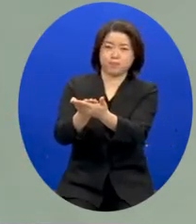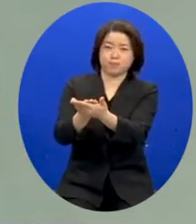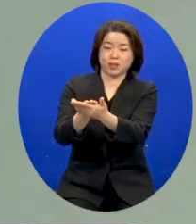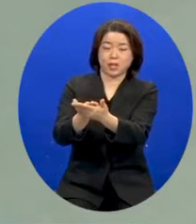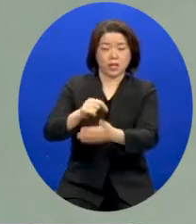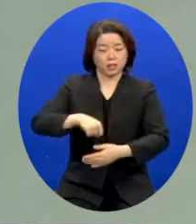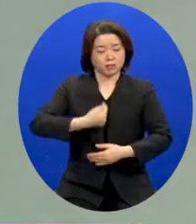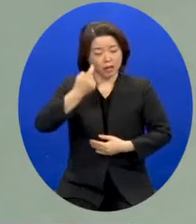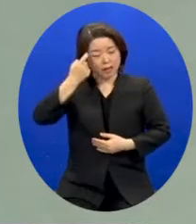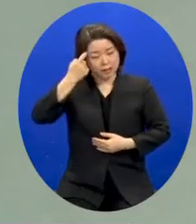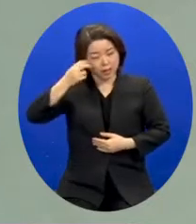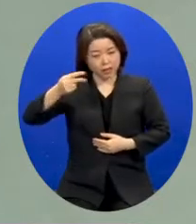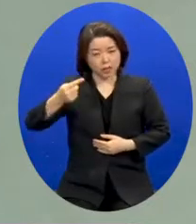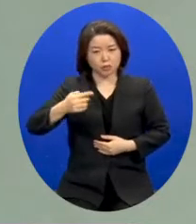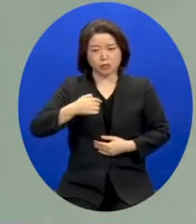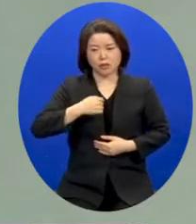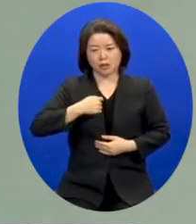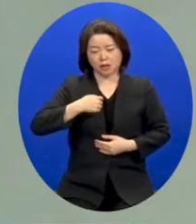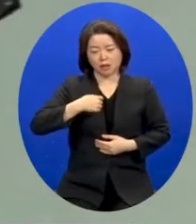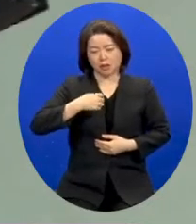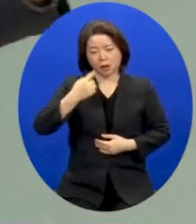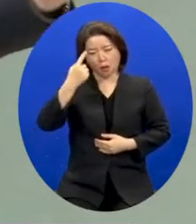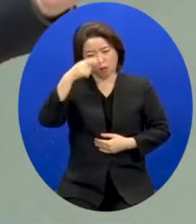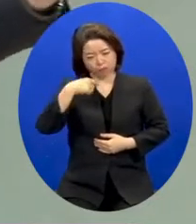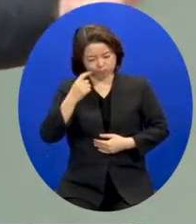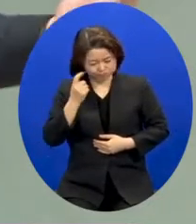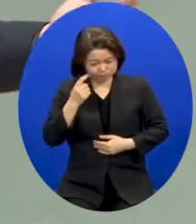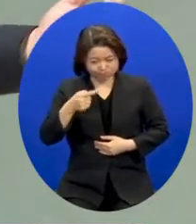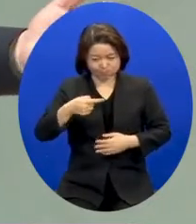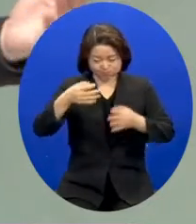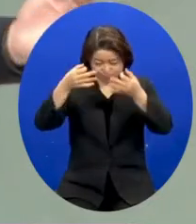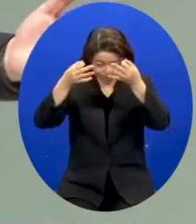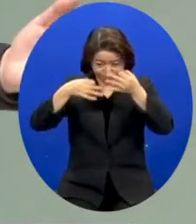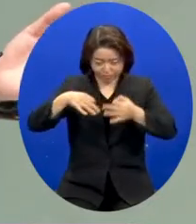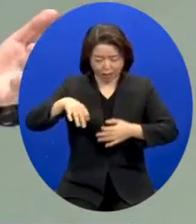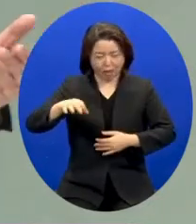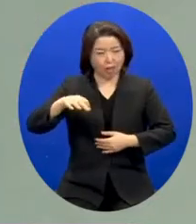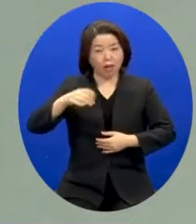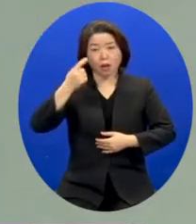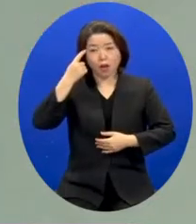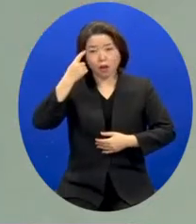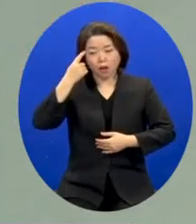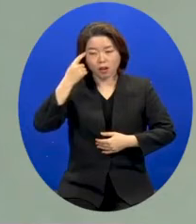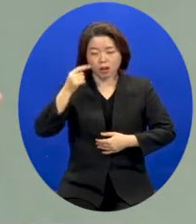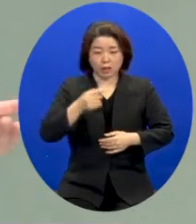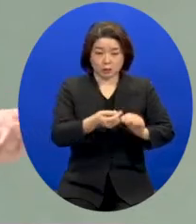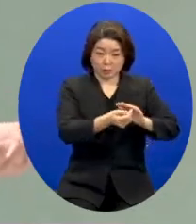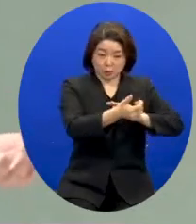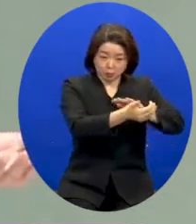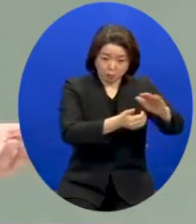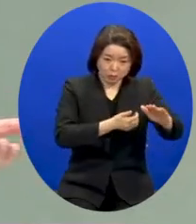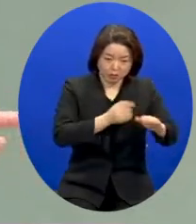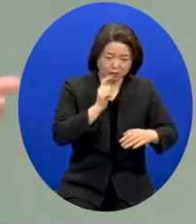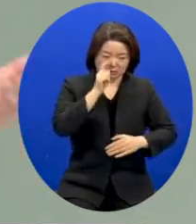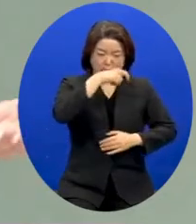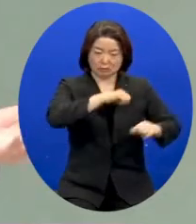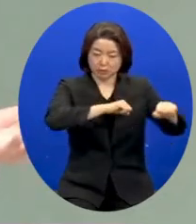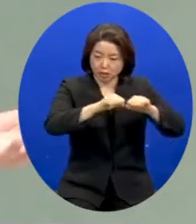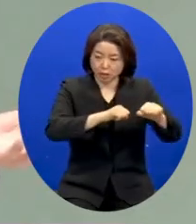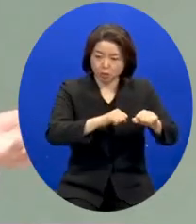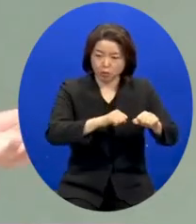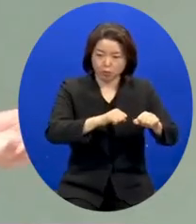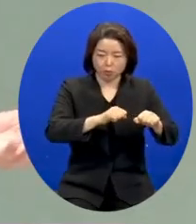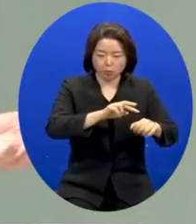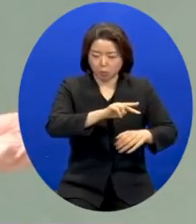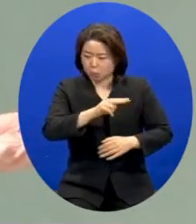자기가 생각하기에도 너무 가증하더래. 조금 전까지 그런 더러운 짓을 하고 지금 하나님 앞에 이렇게 기도하는 게